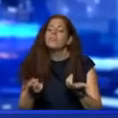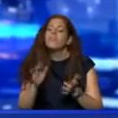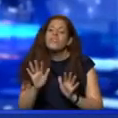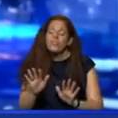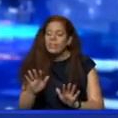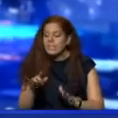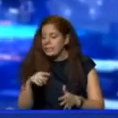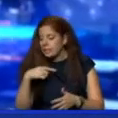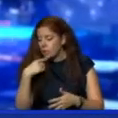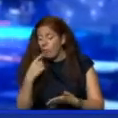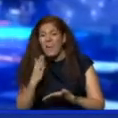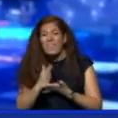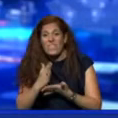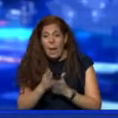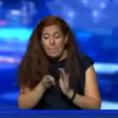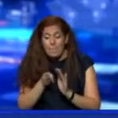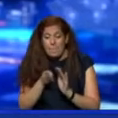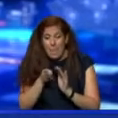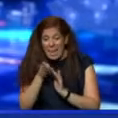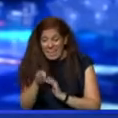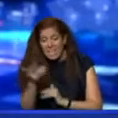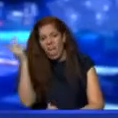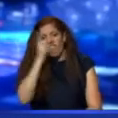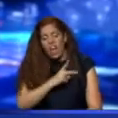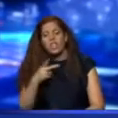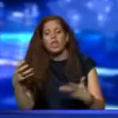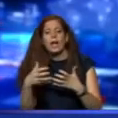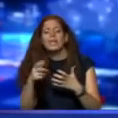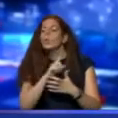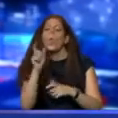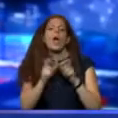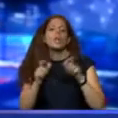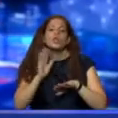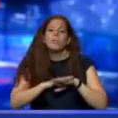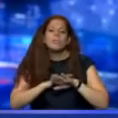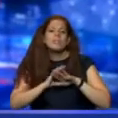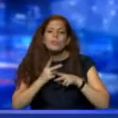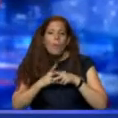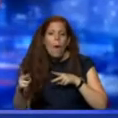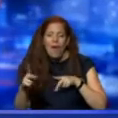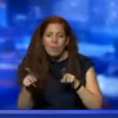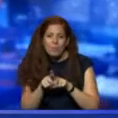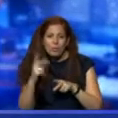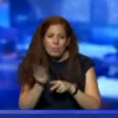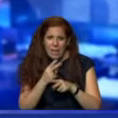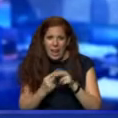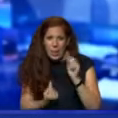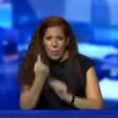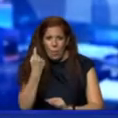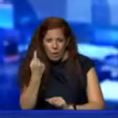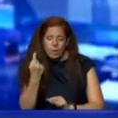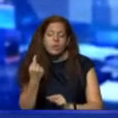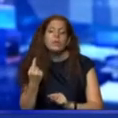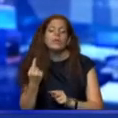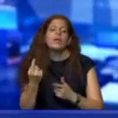וזה אומר, כבר בכניסה הבנתי שהכנס הזה הוא לא רק לאנשי מקצוע, כפי שבדרך כלל קורה באכסניה